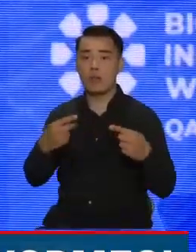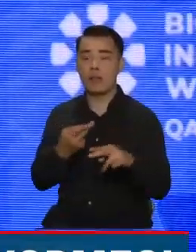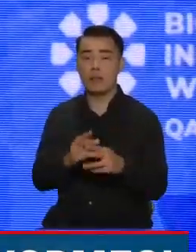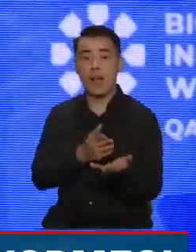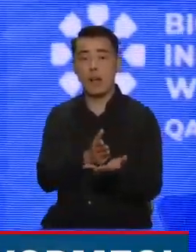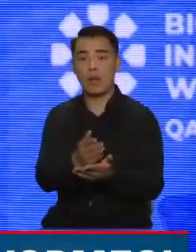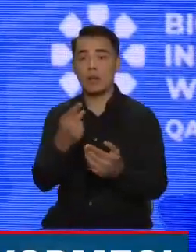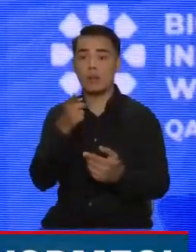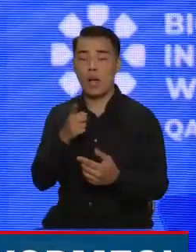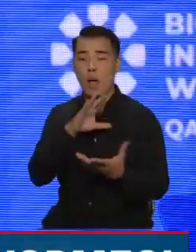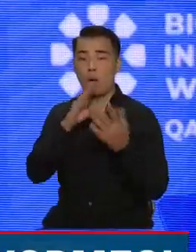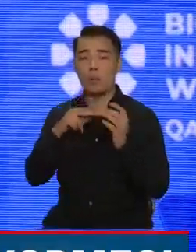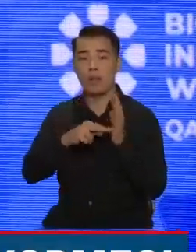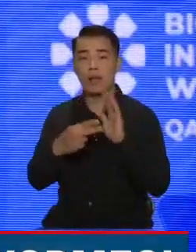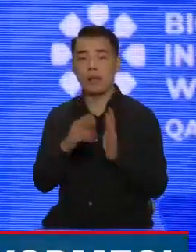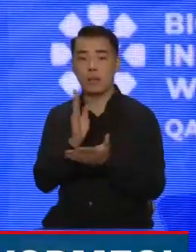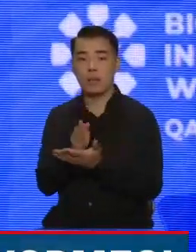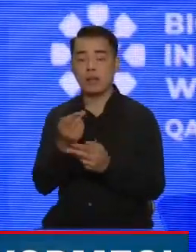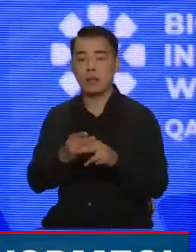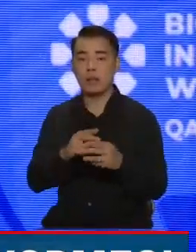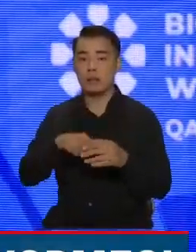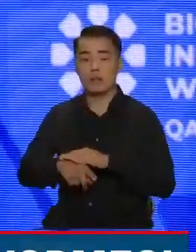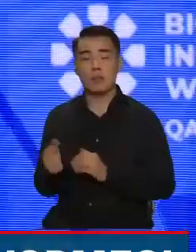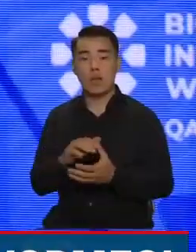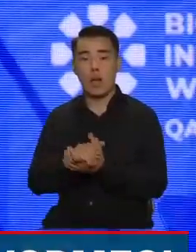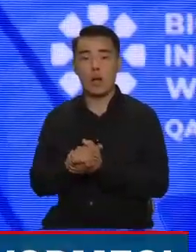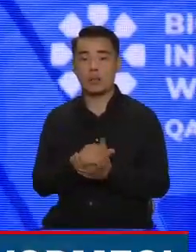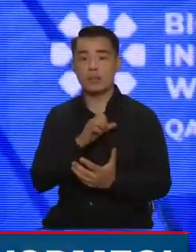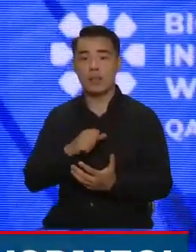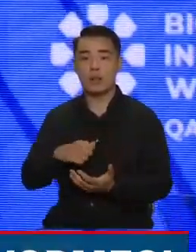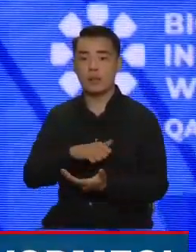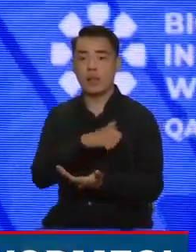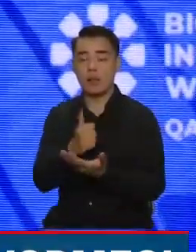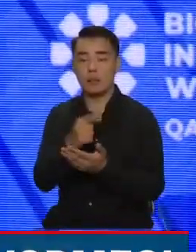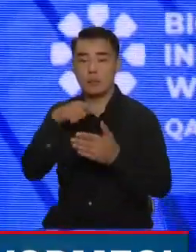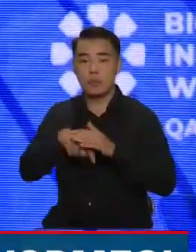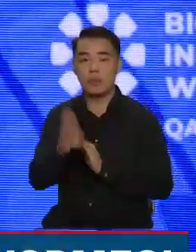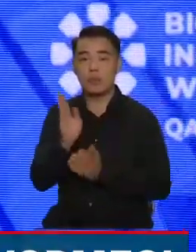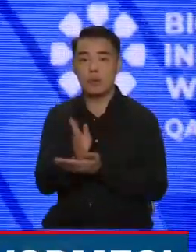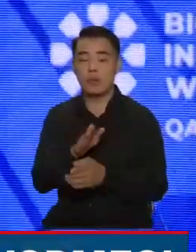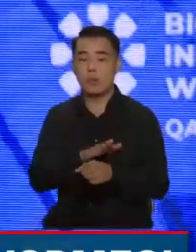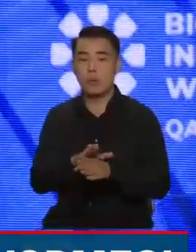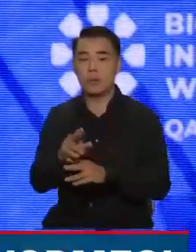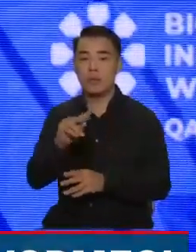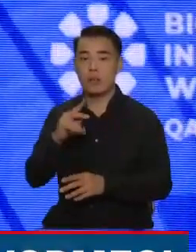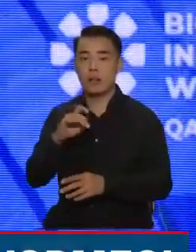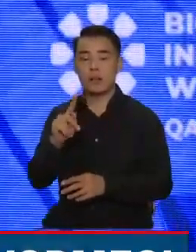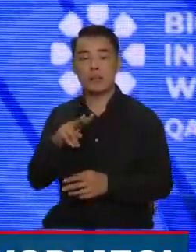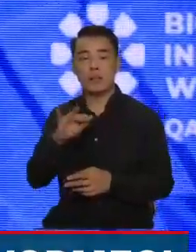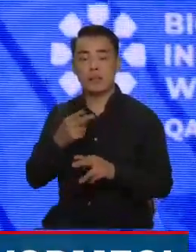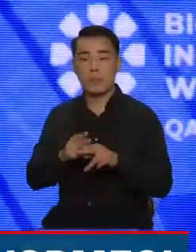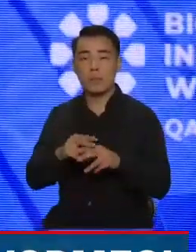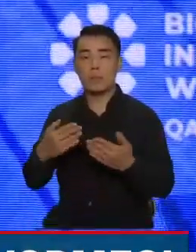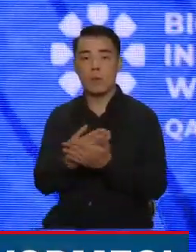бойынша 1000-нан астам жоба бар. Бұл реттен тымақтастықтың негізгі басымдықтары терең өндеу, барынша локализациялау, жаңа өнімдер өндіру